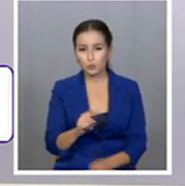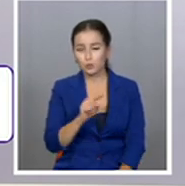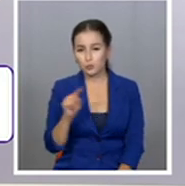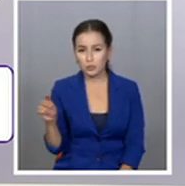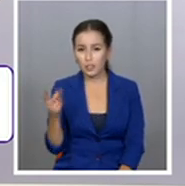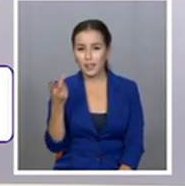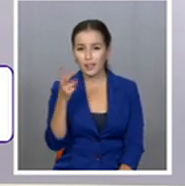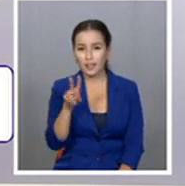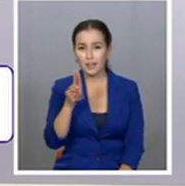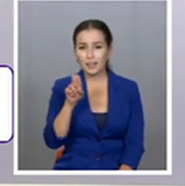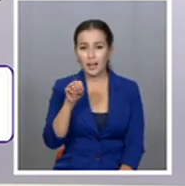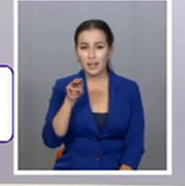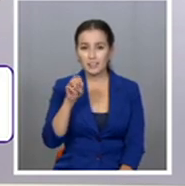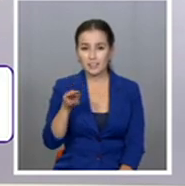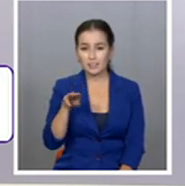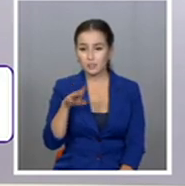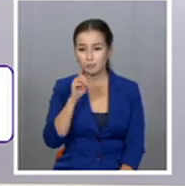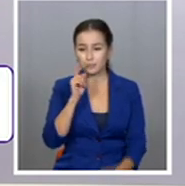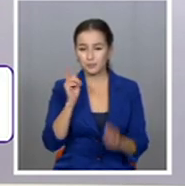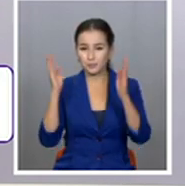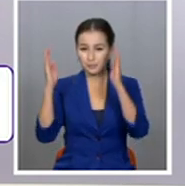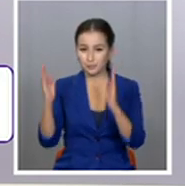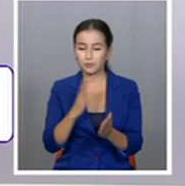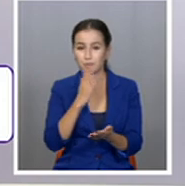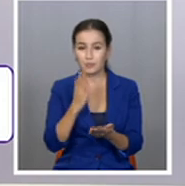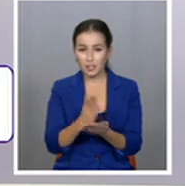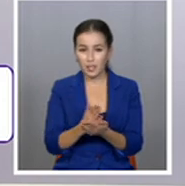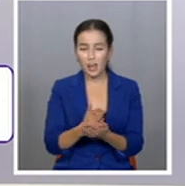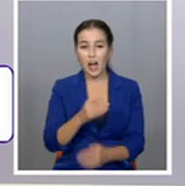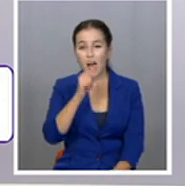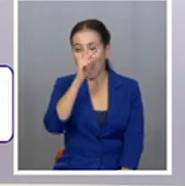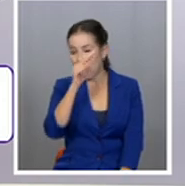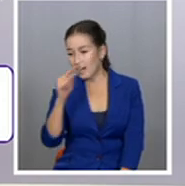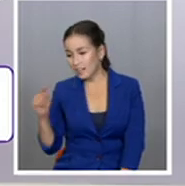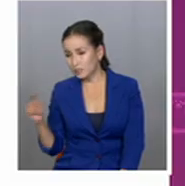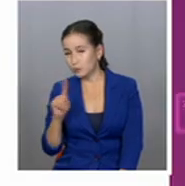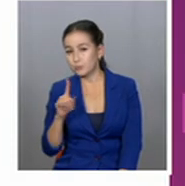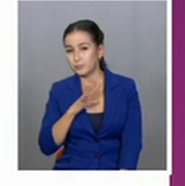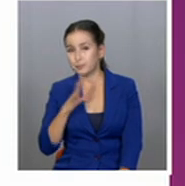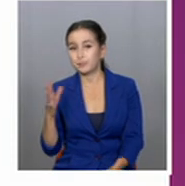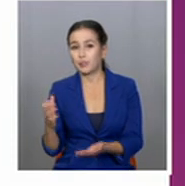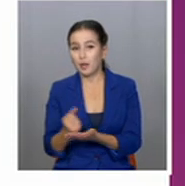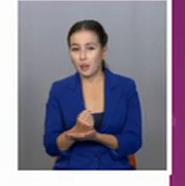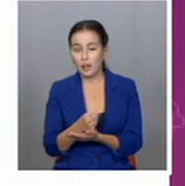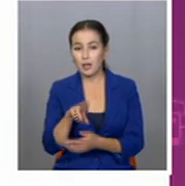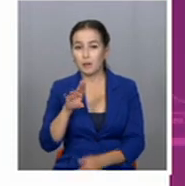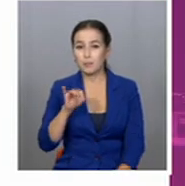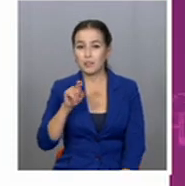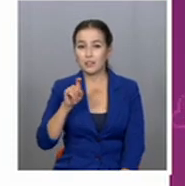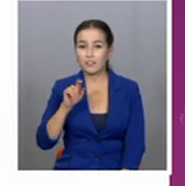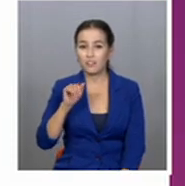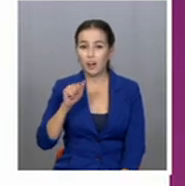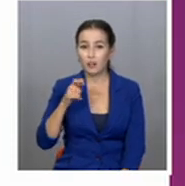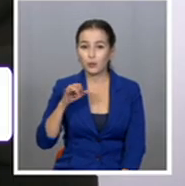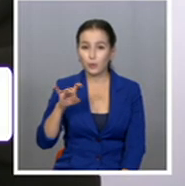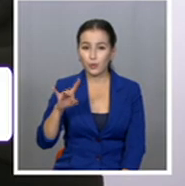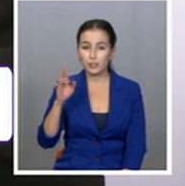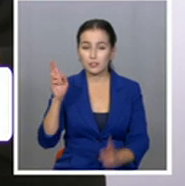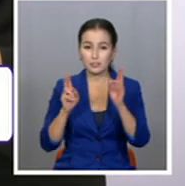қатетінің ұзындығы бізде берілген. Гипотенузасының ұзындығын табу үшін Пифагор теоремасын